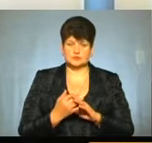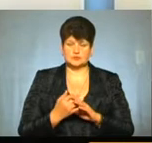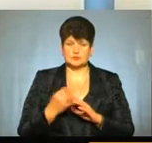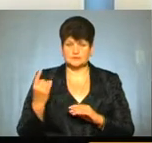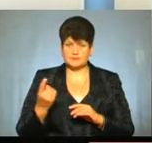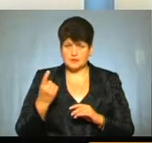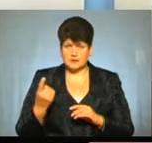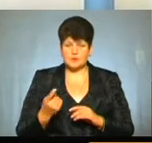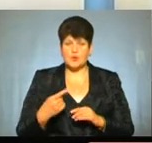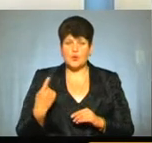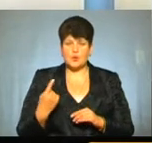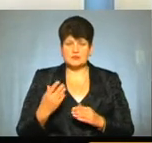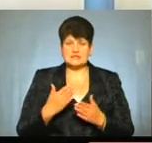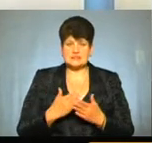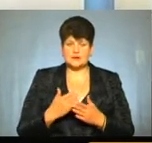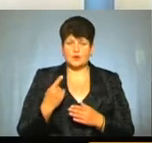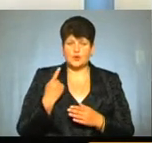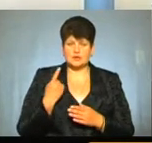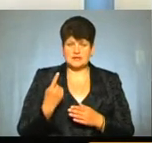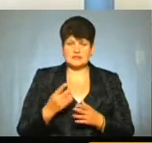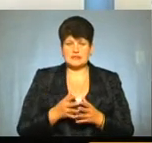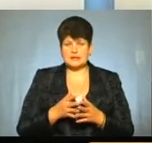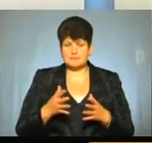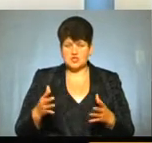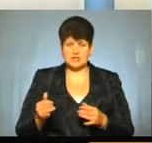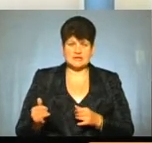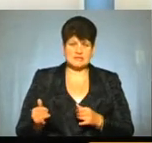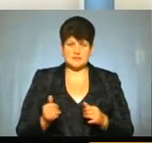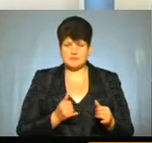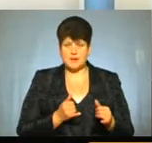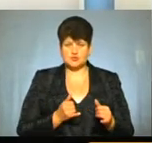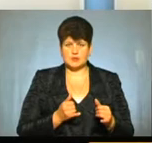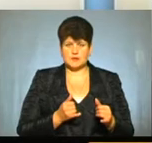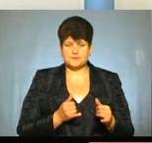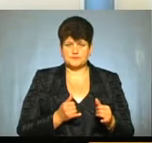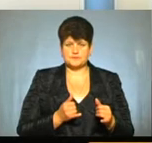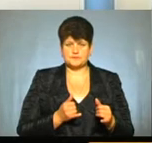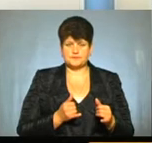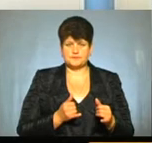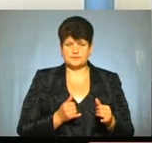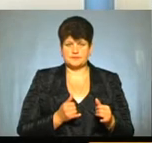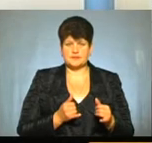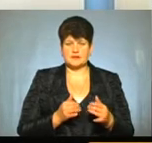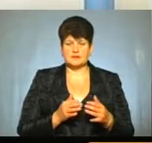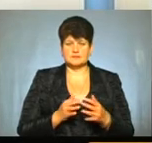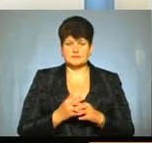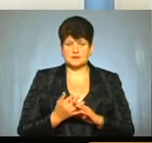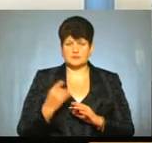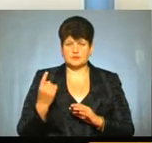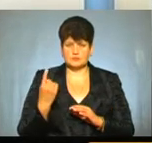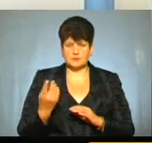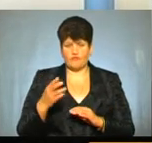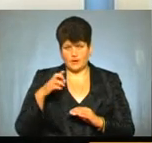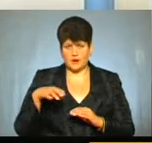аграрного сектору, так, оскільки область є одна із найбільших, яка забезпечує, скажімо так, аграрний сектор